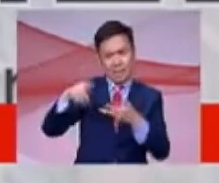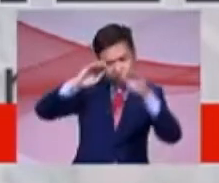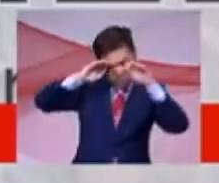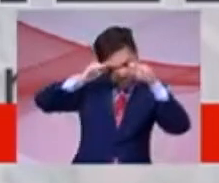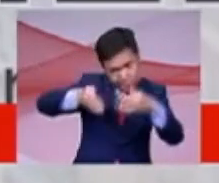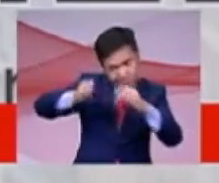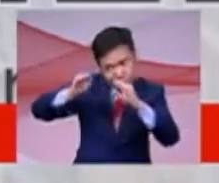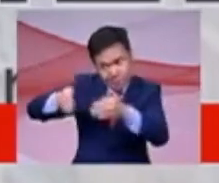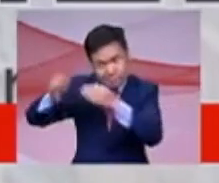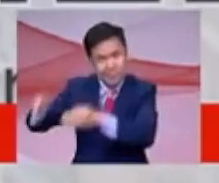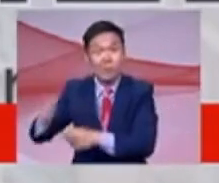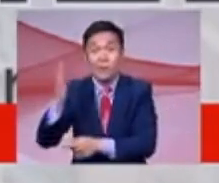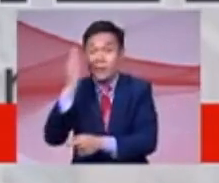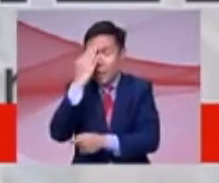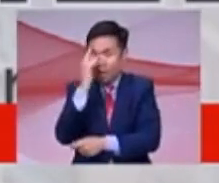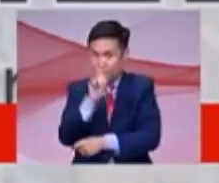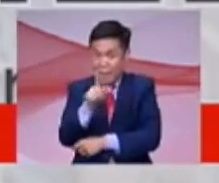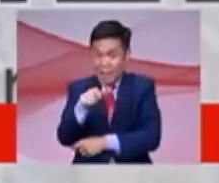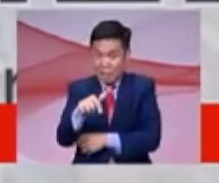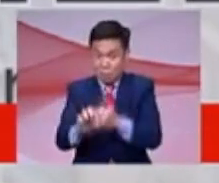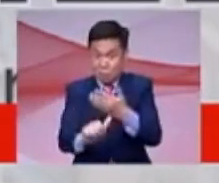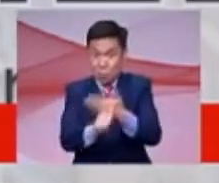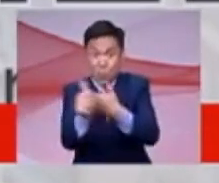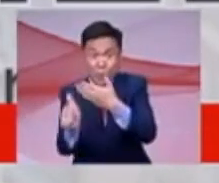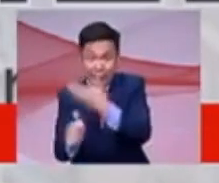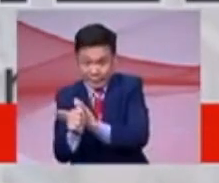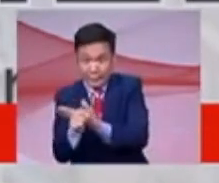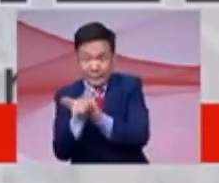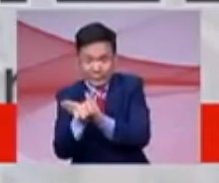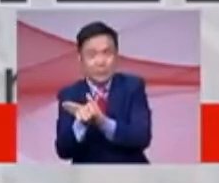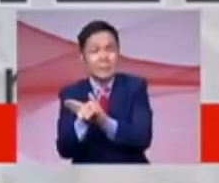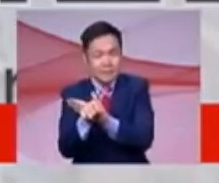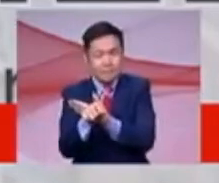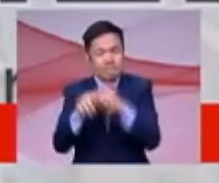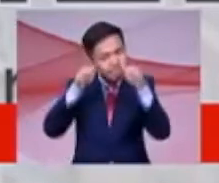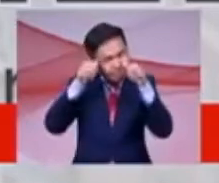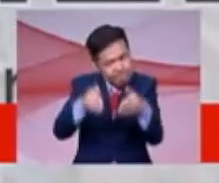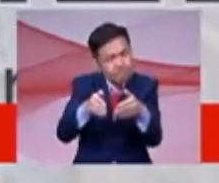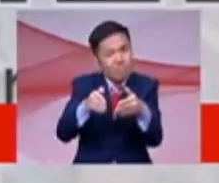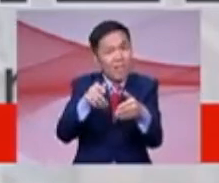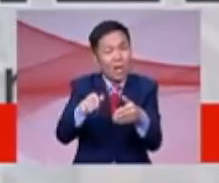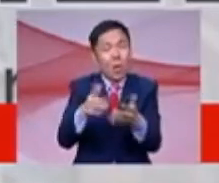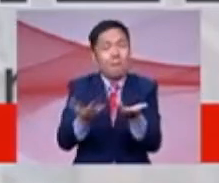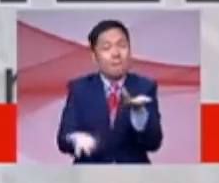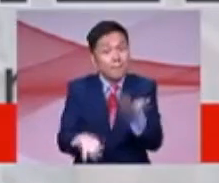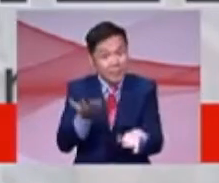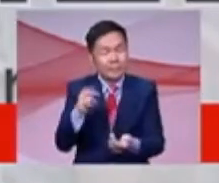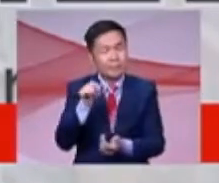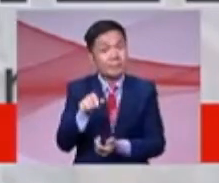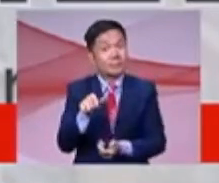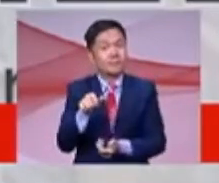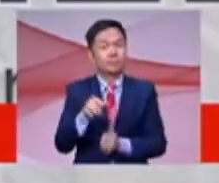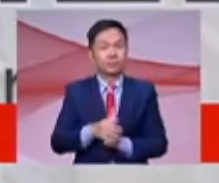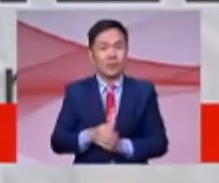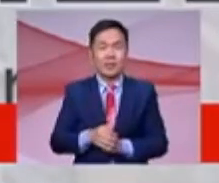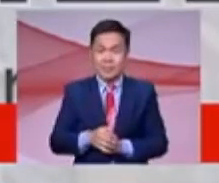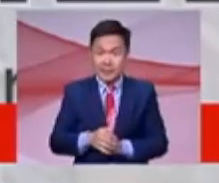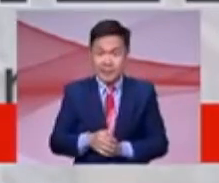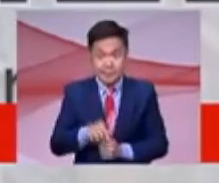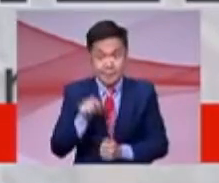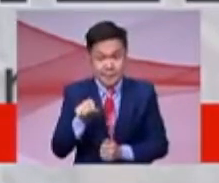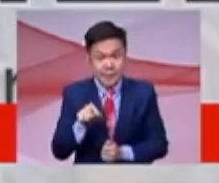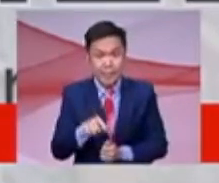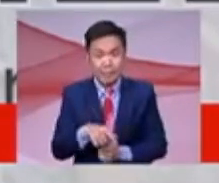tahu tempat-tempat yang risiko dia tinggi. Kalau tempat yang risiko dia tinggi, mungkin kita akan mengambil